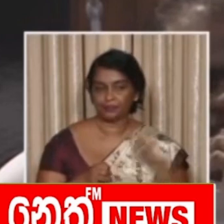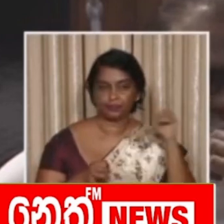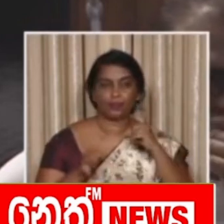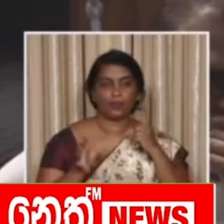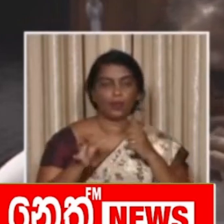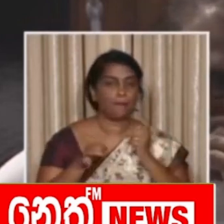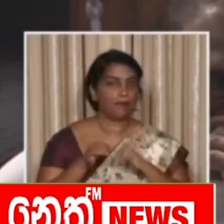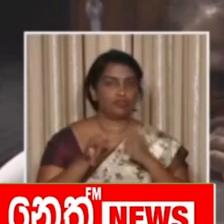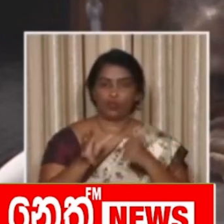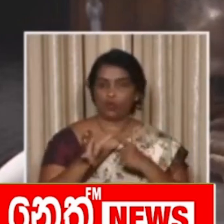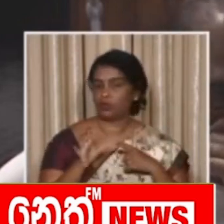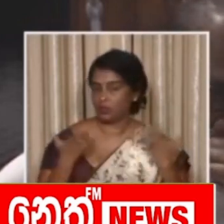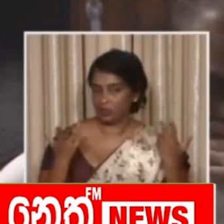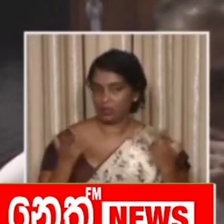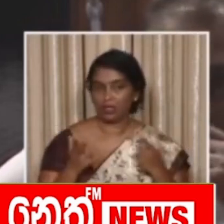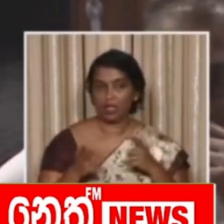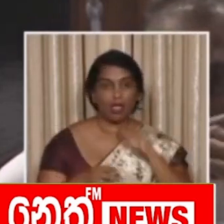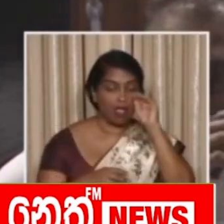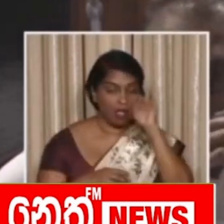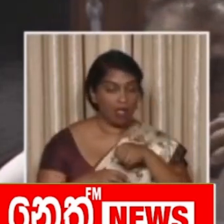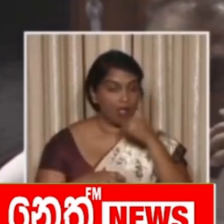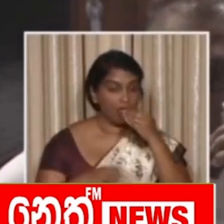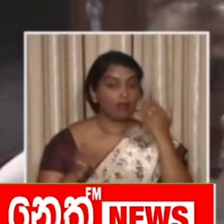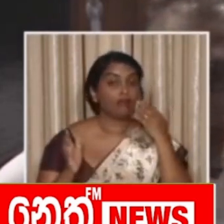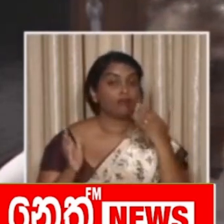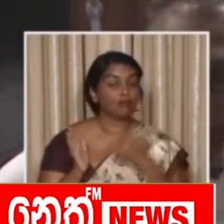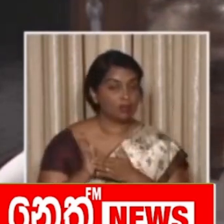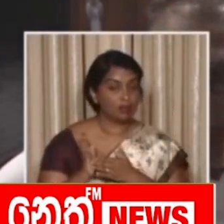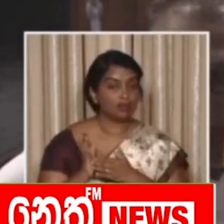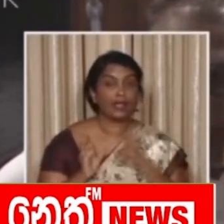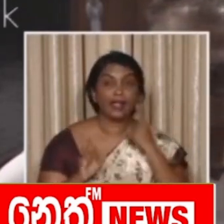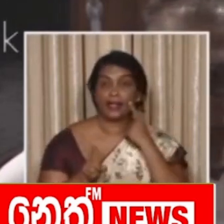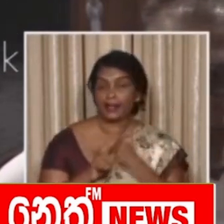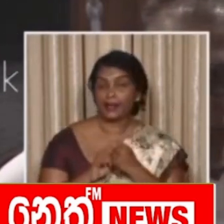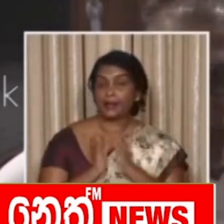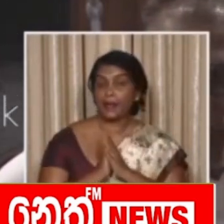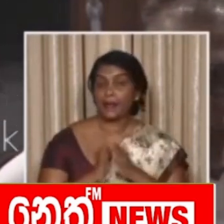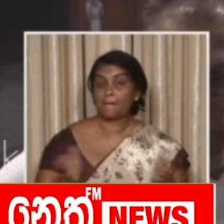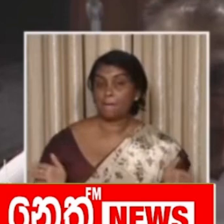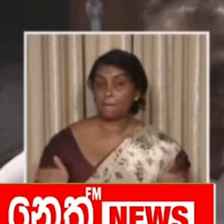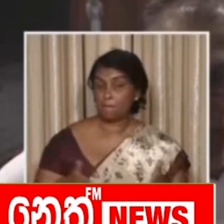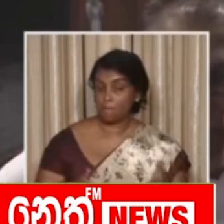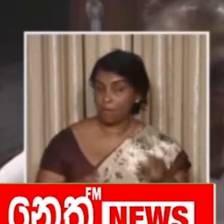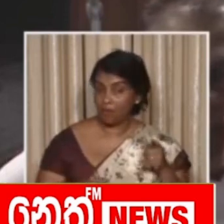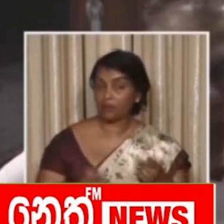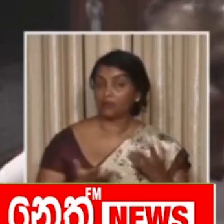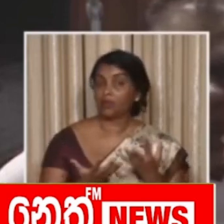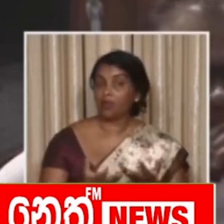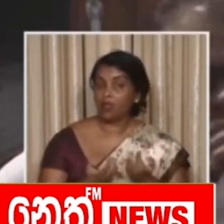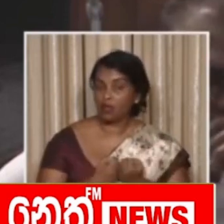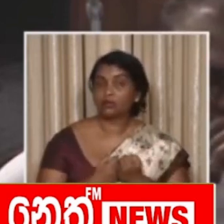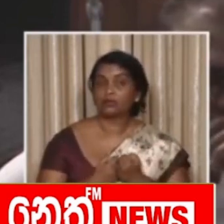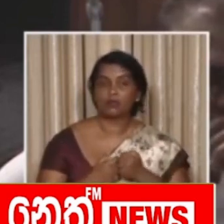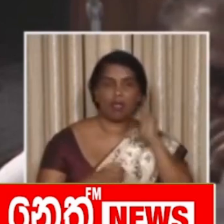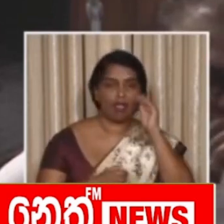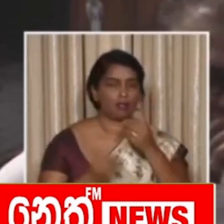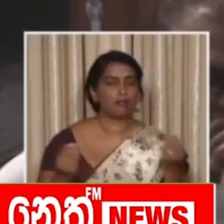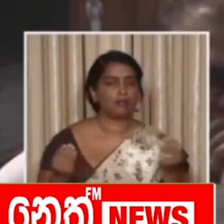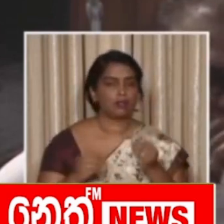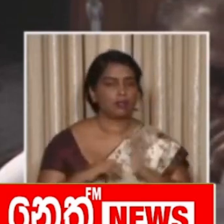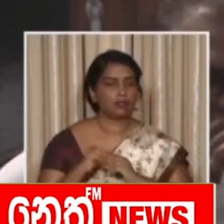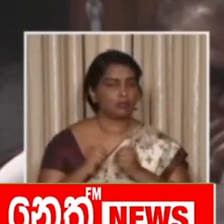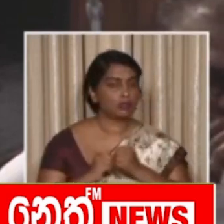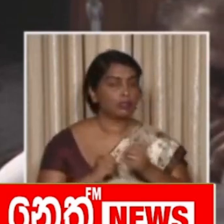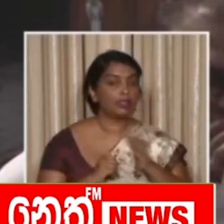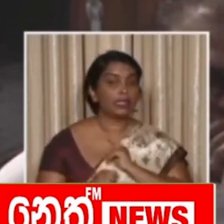උත්තරයක් ලැබුණේ නැහැ මං ඇව්වේ හීලා අලියතුම් පිළිබඳව මහනුවර දලදා පෙරහැරට අවශ්‍ය සංචිතය නැහැ ඒ පිළිබඳව ක්‍රියාමාර්ගයක්